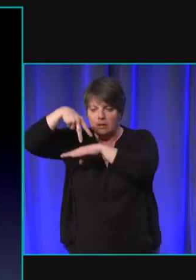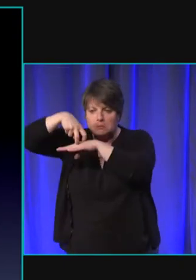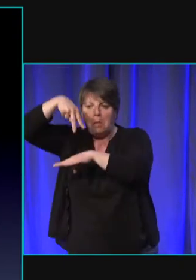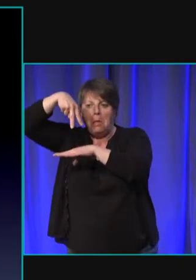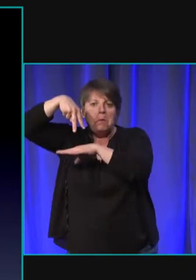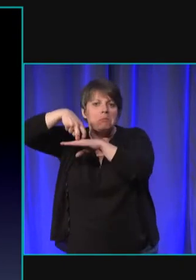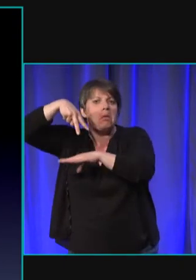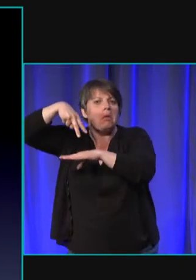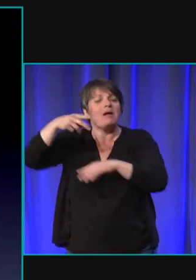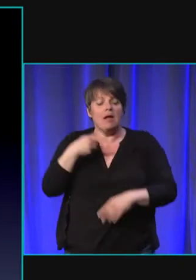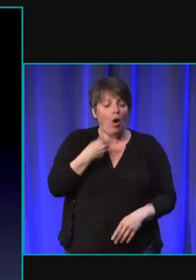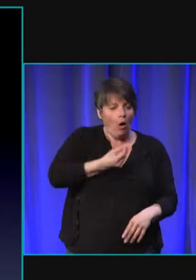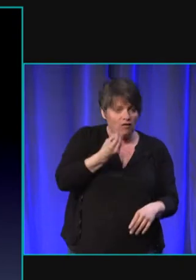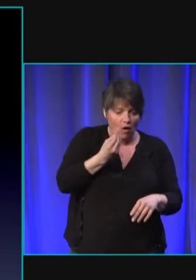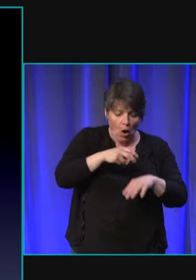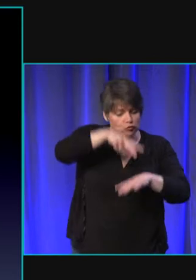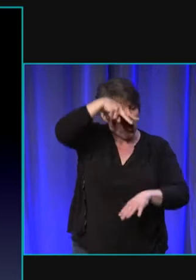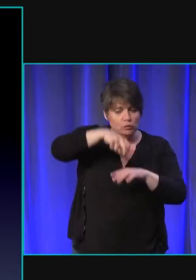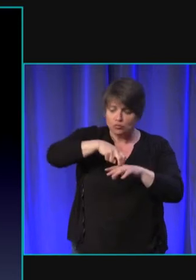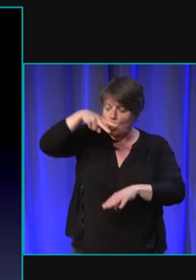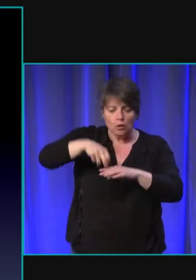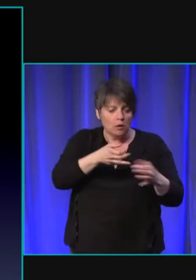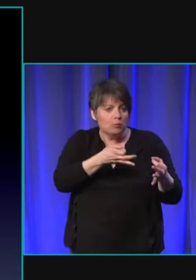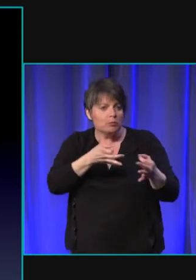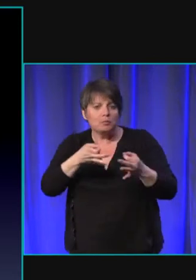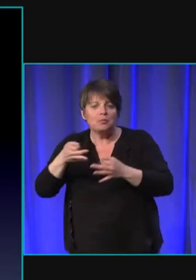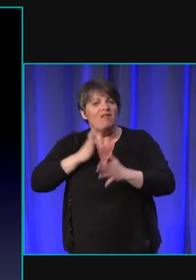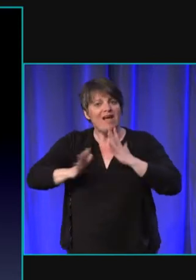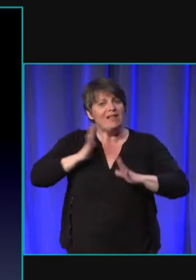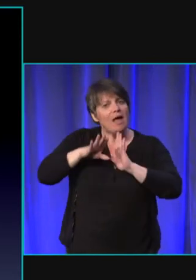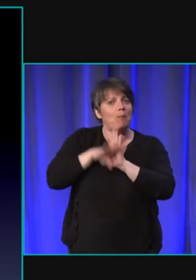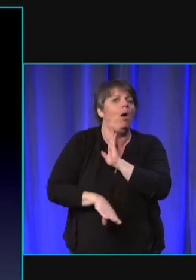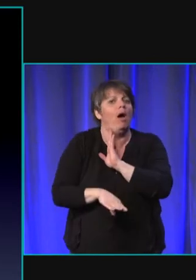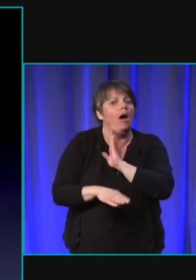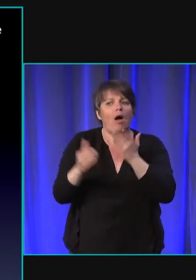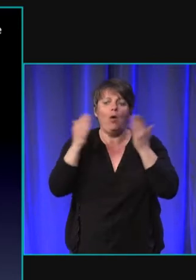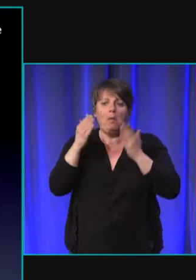se fatigue moins vite ou de façon moins conséquente que les hommes.